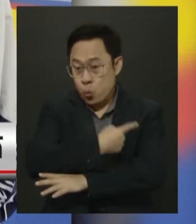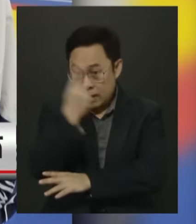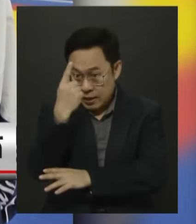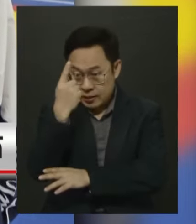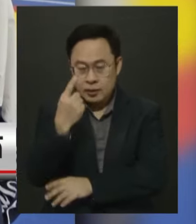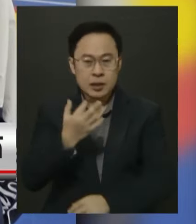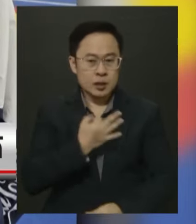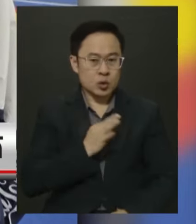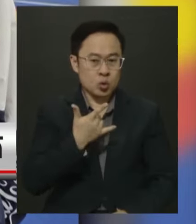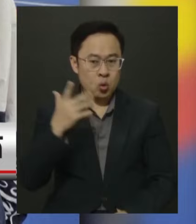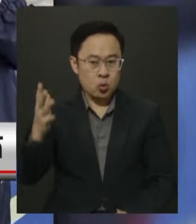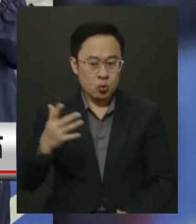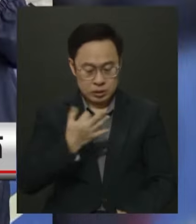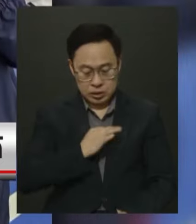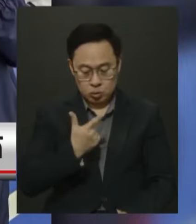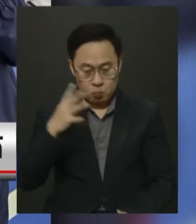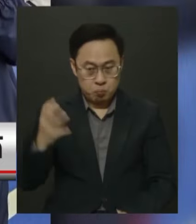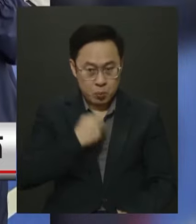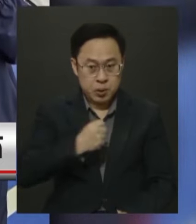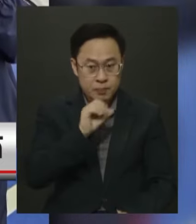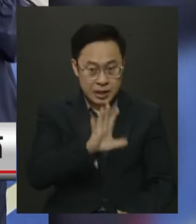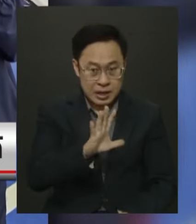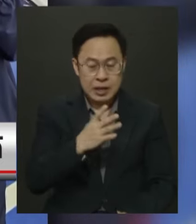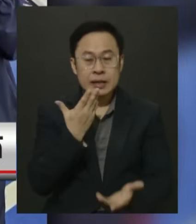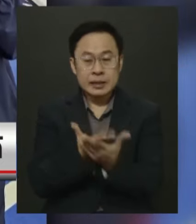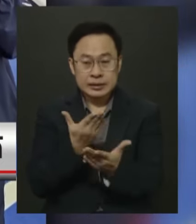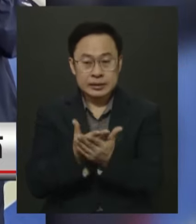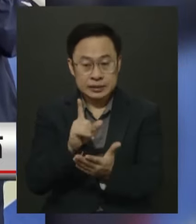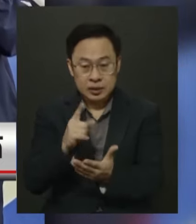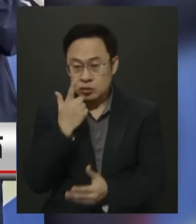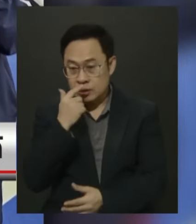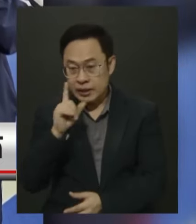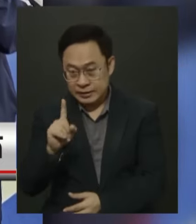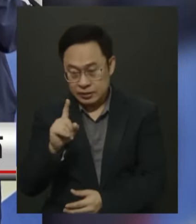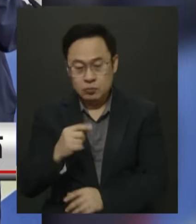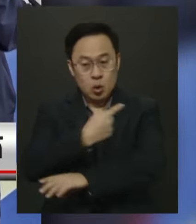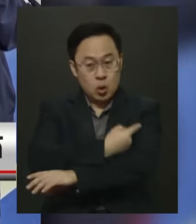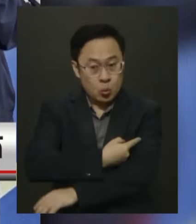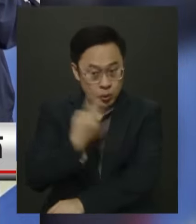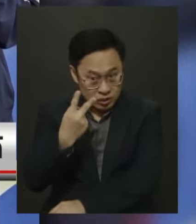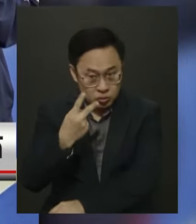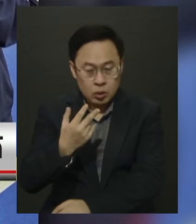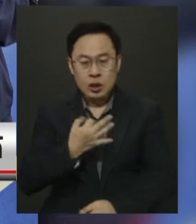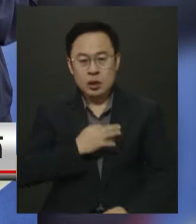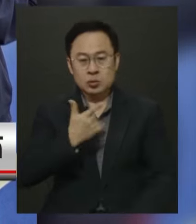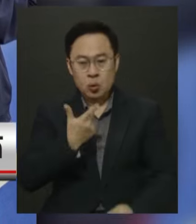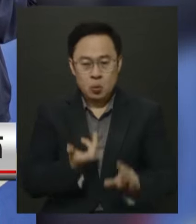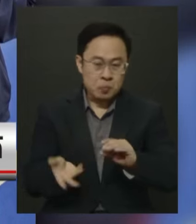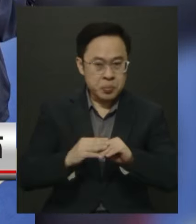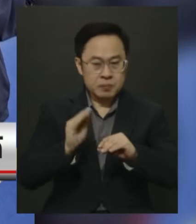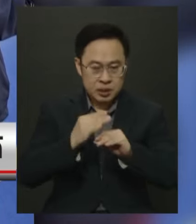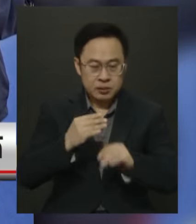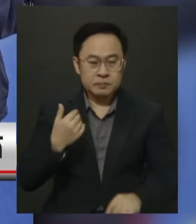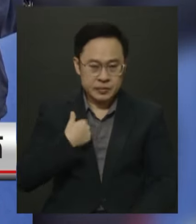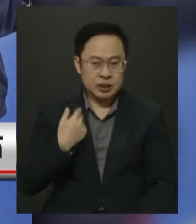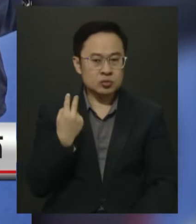ไป5เหรียญทอง1เหรียญเงินแล้วก็1เหรียญทองแดงส่วนวันที่2ค่ะก็คว้าเหรียญรางวัลเพิ่มเติมมาได้นะคะ